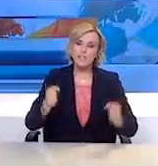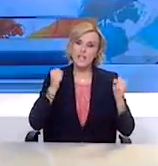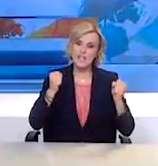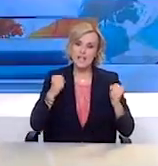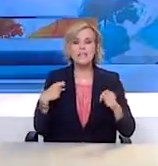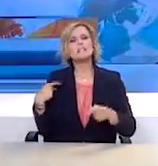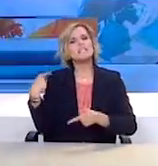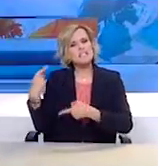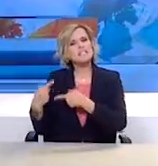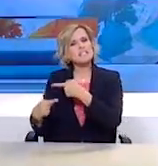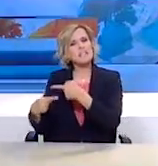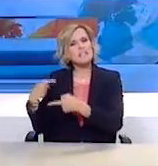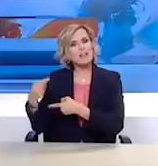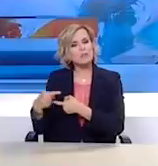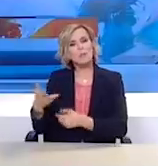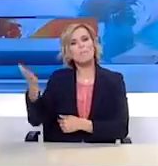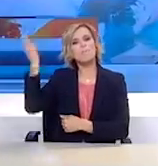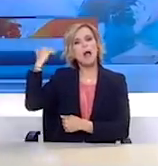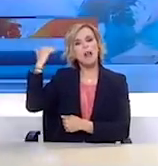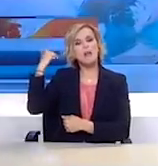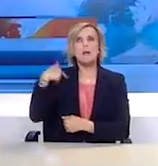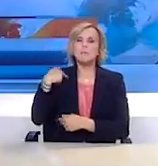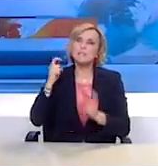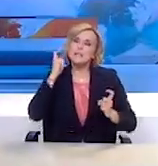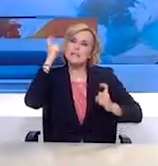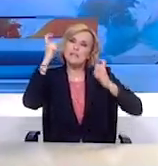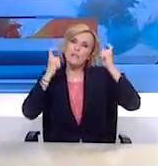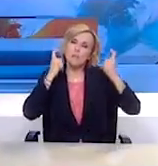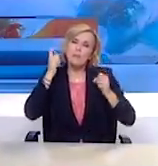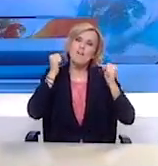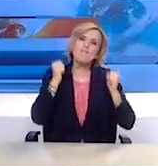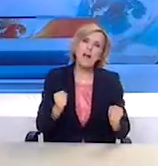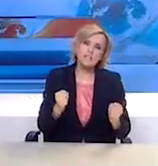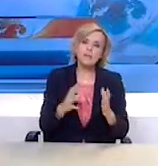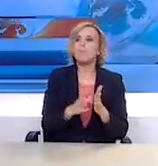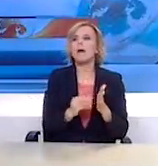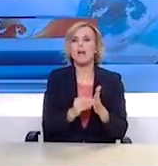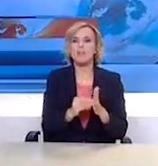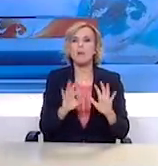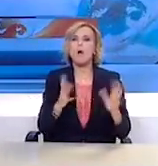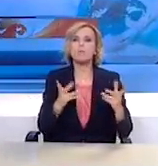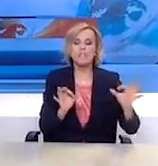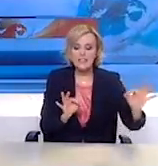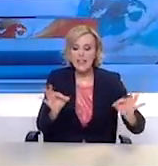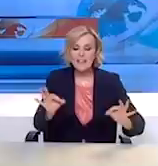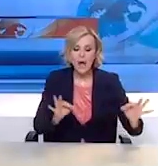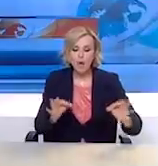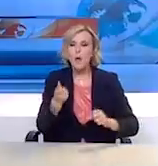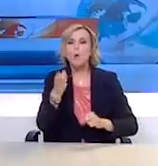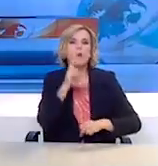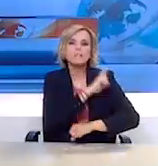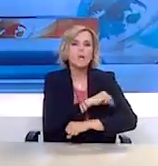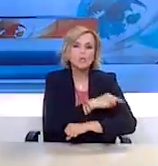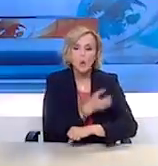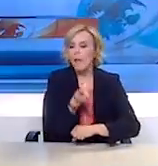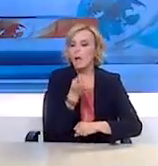να μετράμε τη δυναμικότητα ενός συστήματος υγείας με βάση τα τετραγωνικά μέτρα των εγκαταστάσεων, πόσα νοσοκομεία έχουμε και τον αριθμό